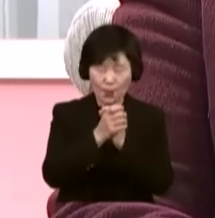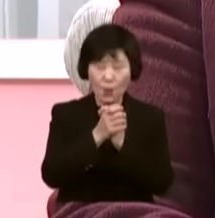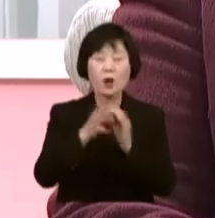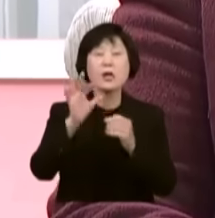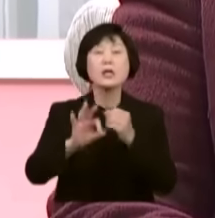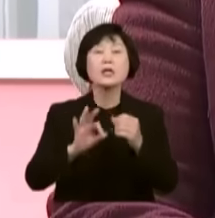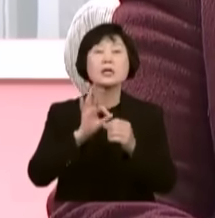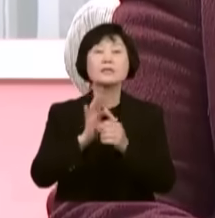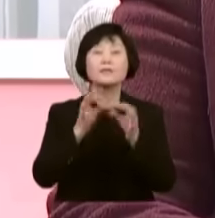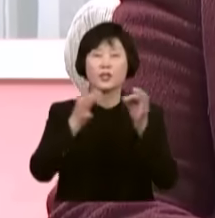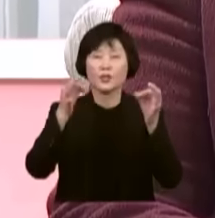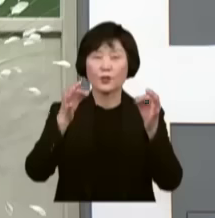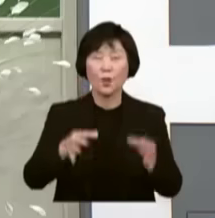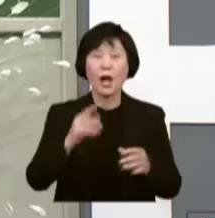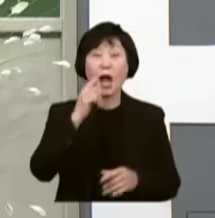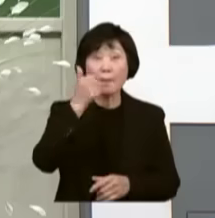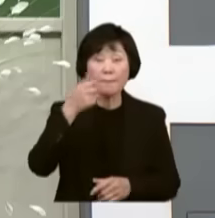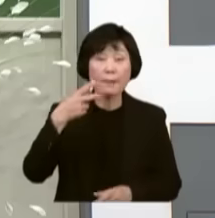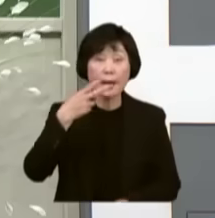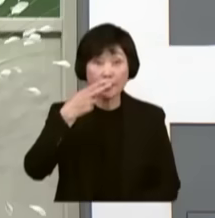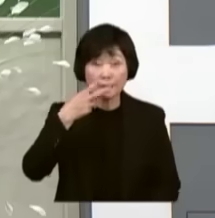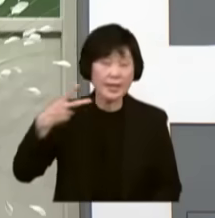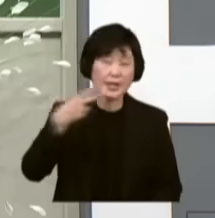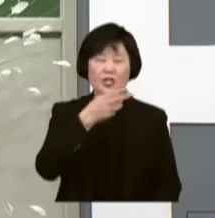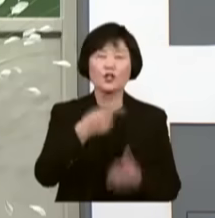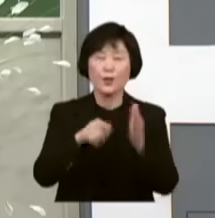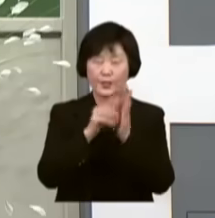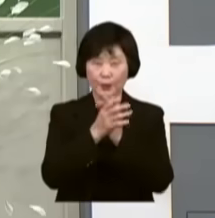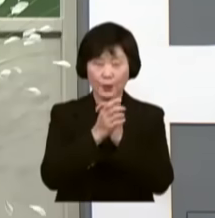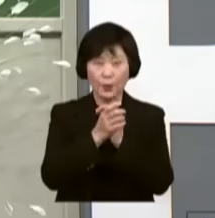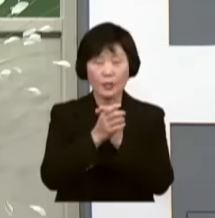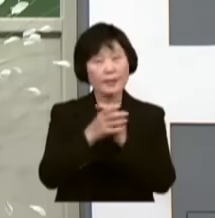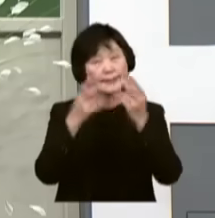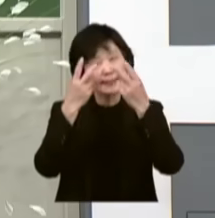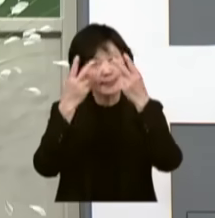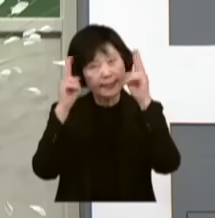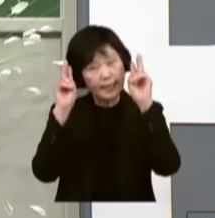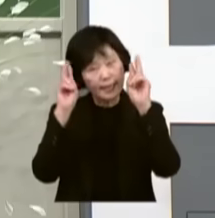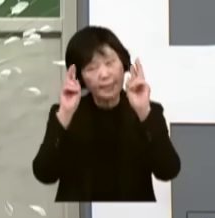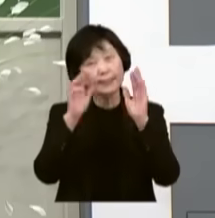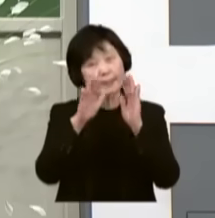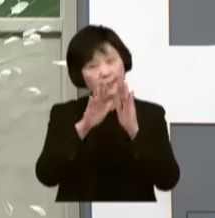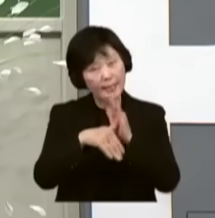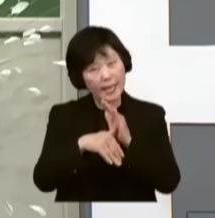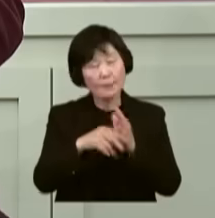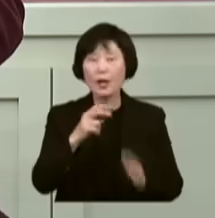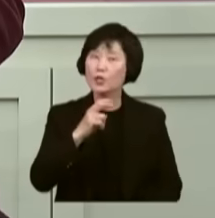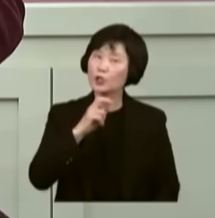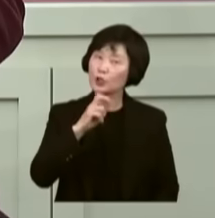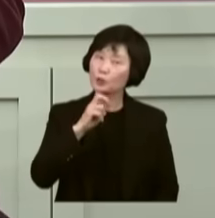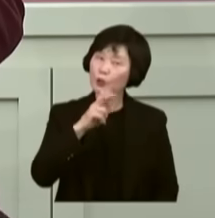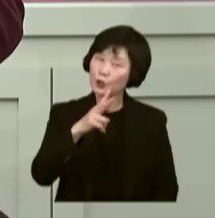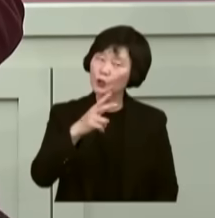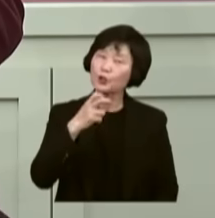거예요. 10년? 10년. 그래서 이제 대학교 2학년 때인가? 네. 22살, 3살 그쯤에